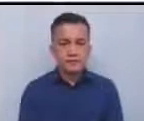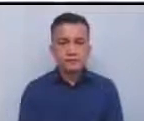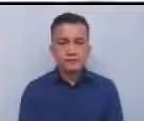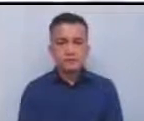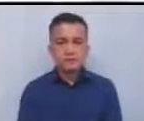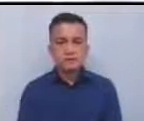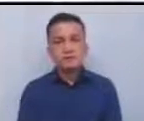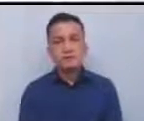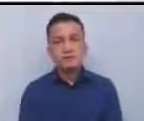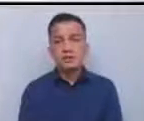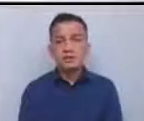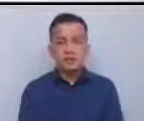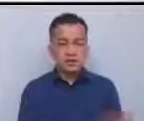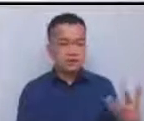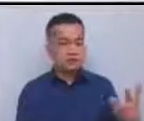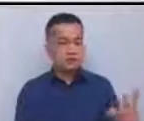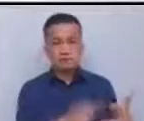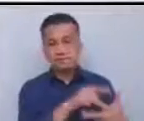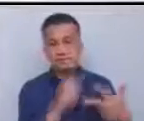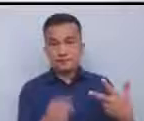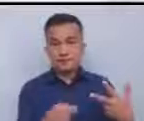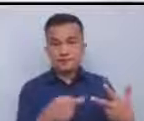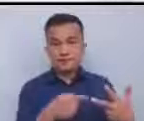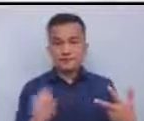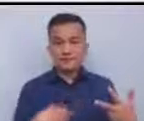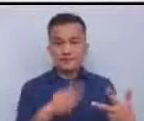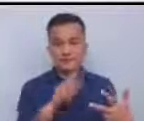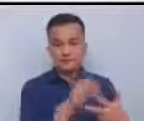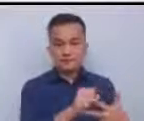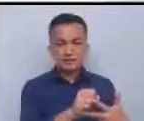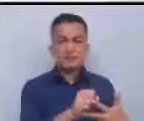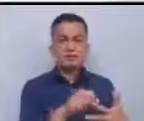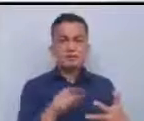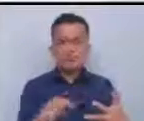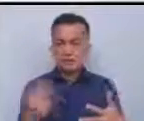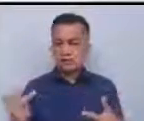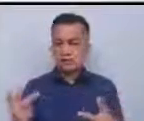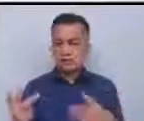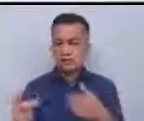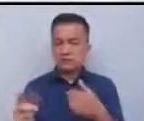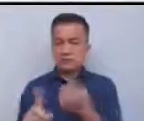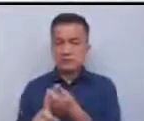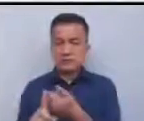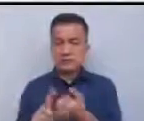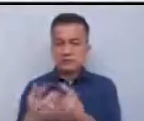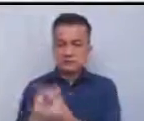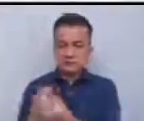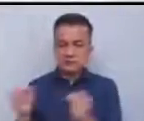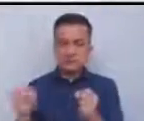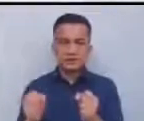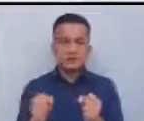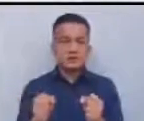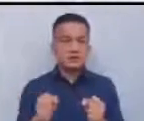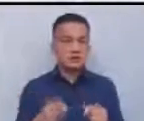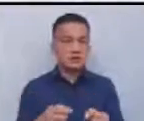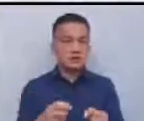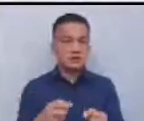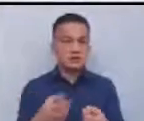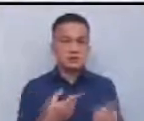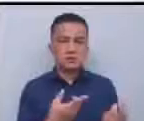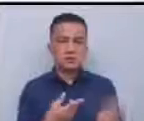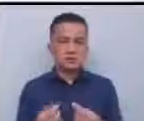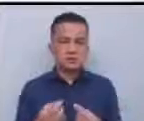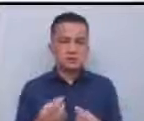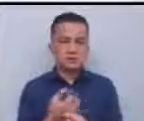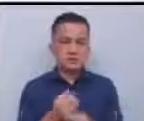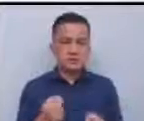Tatlong Chinese national ang arestado habang tatlong kababayan nitong biktima ng kidnapping ang nasagip sa rescue operation ng mga tauhan ng Pasay Police at